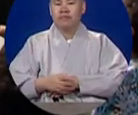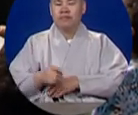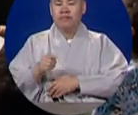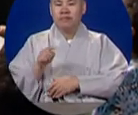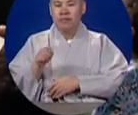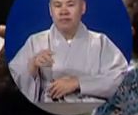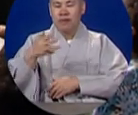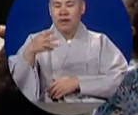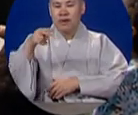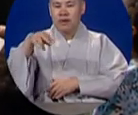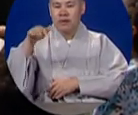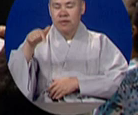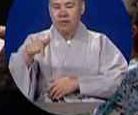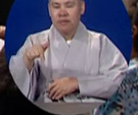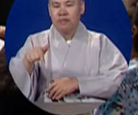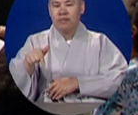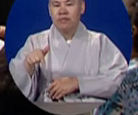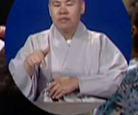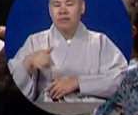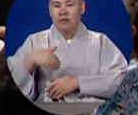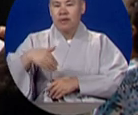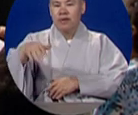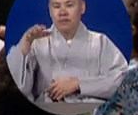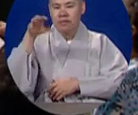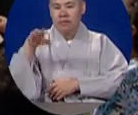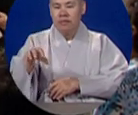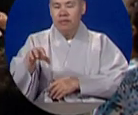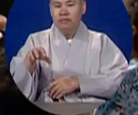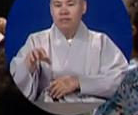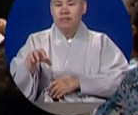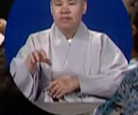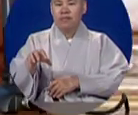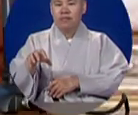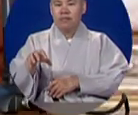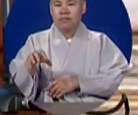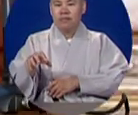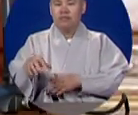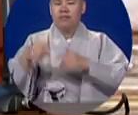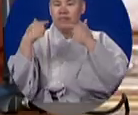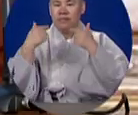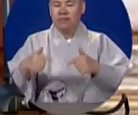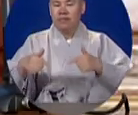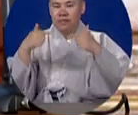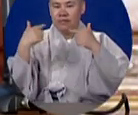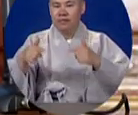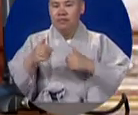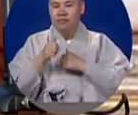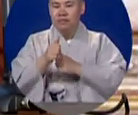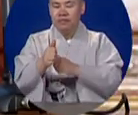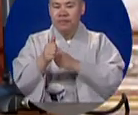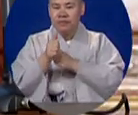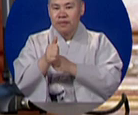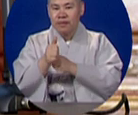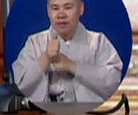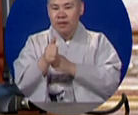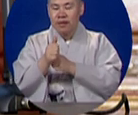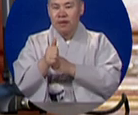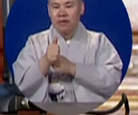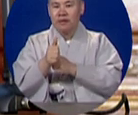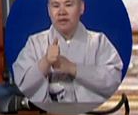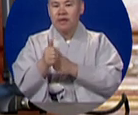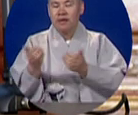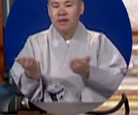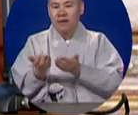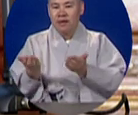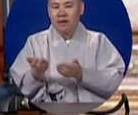팔식이 가는 곳에 항상 따라다니는 작용이 있어요